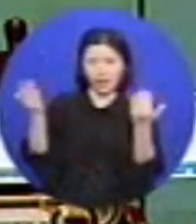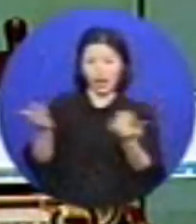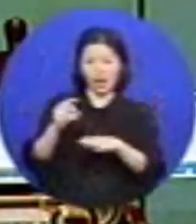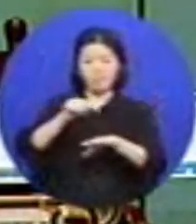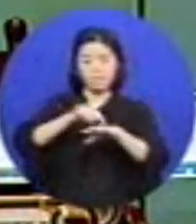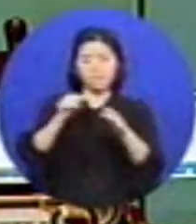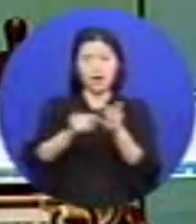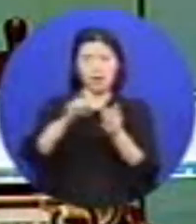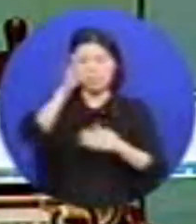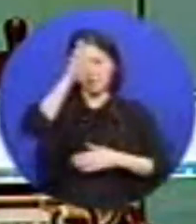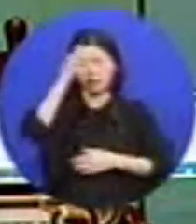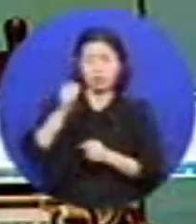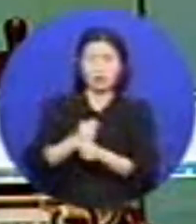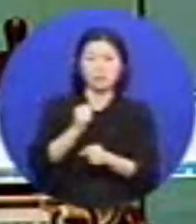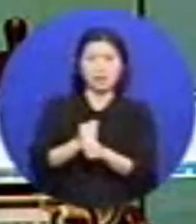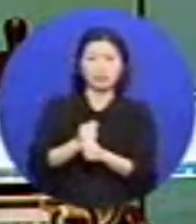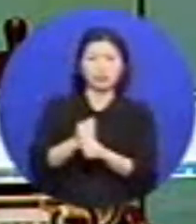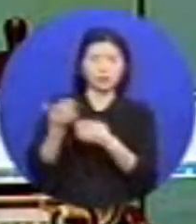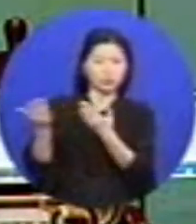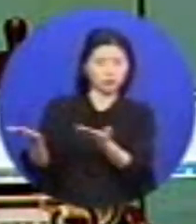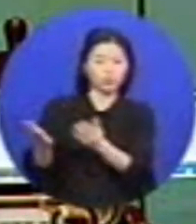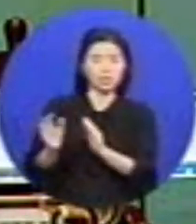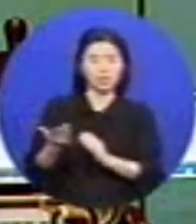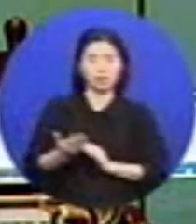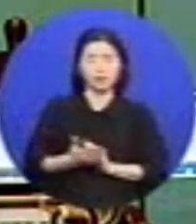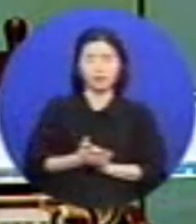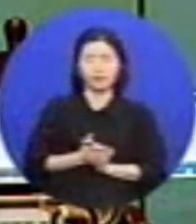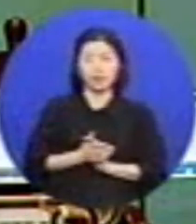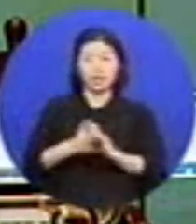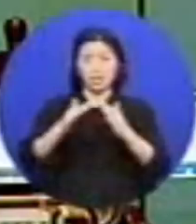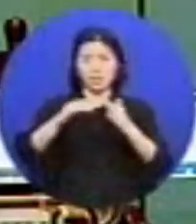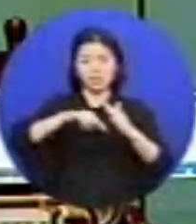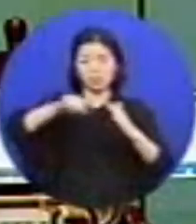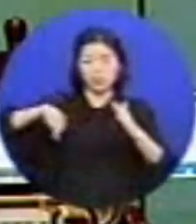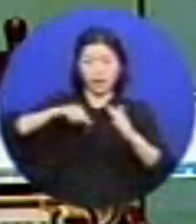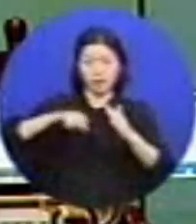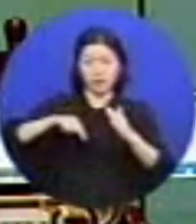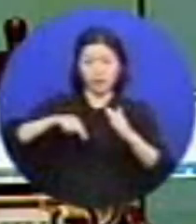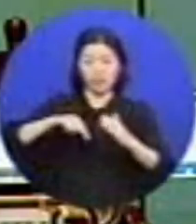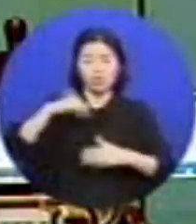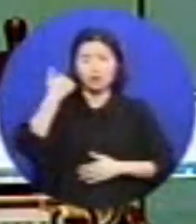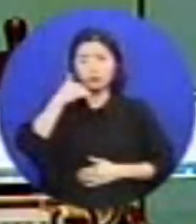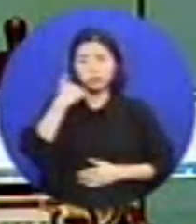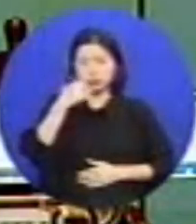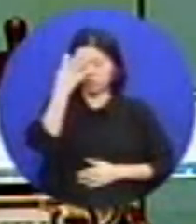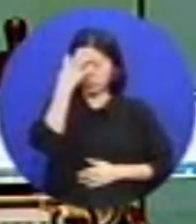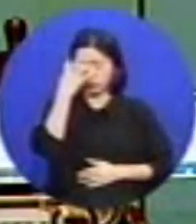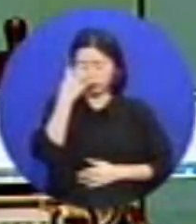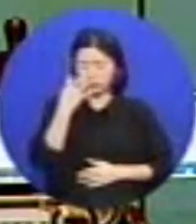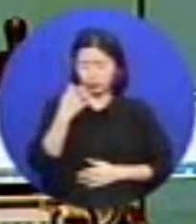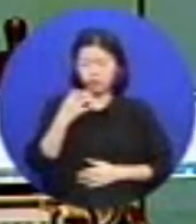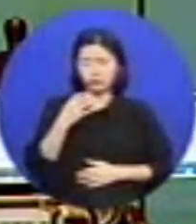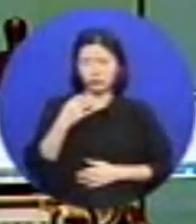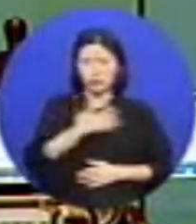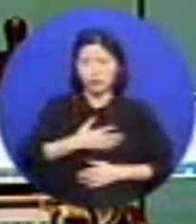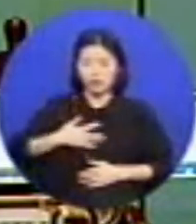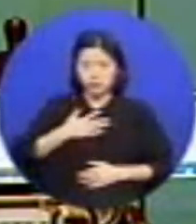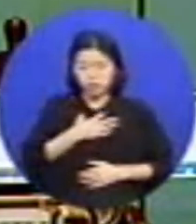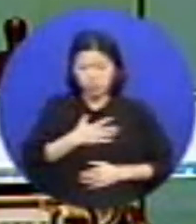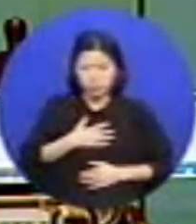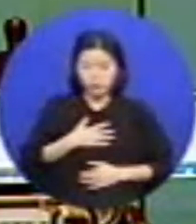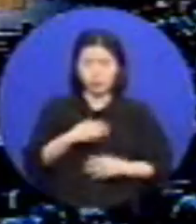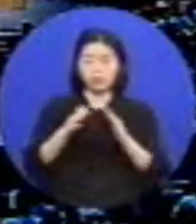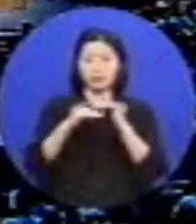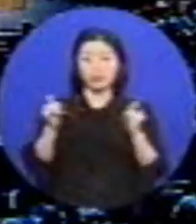해요. 여러분 집에 가족 중에 누가 우울한 사람이 있으면 그러면